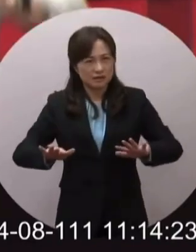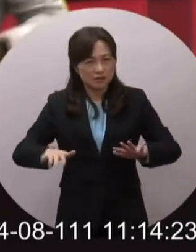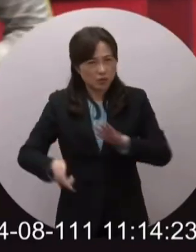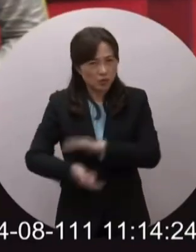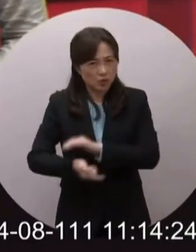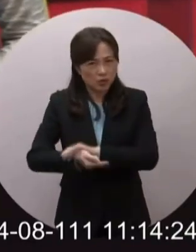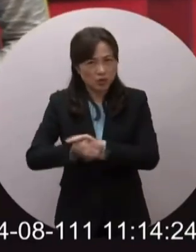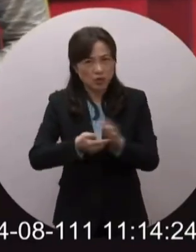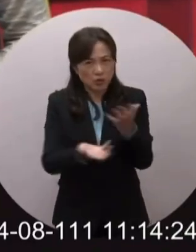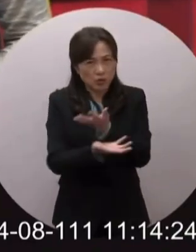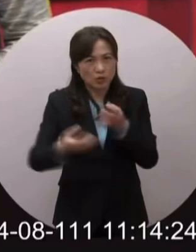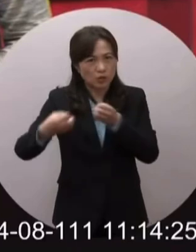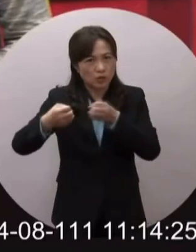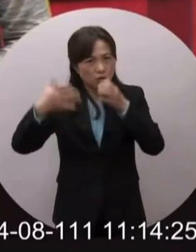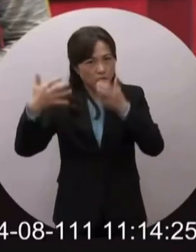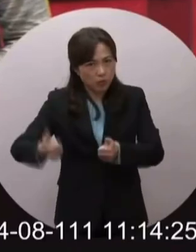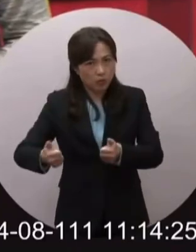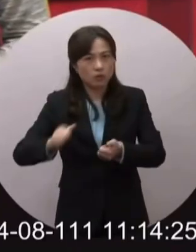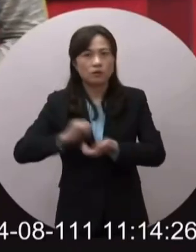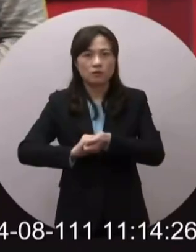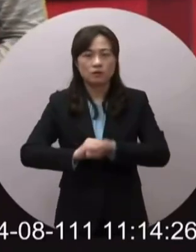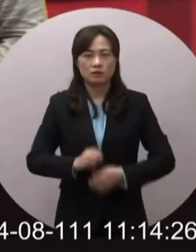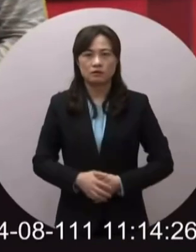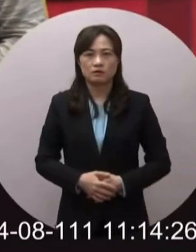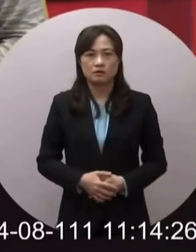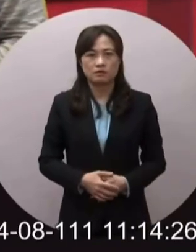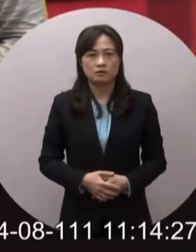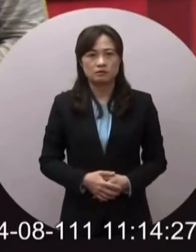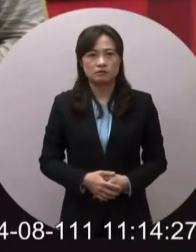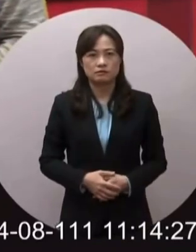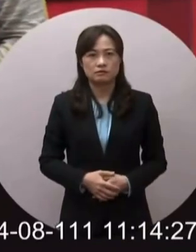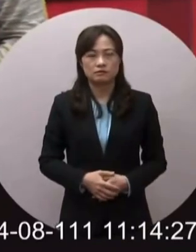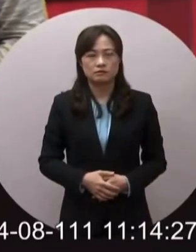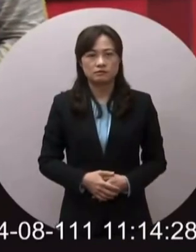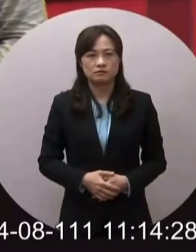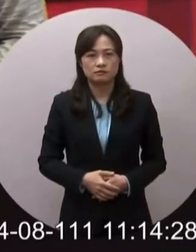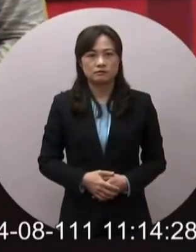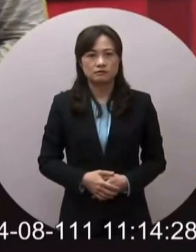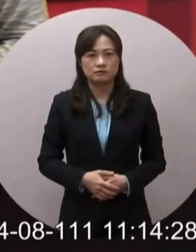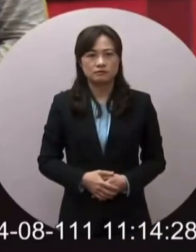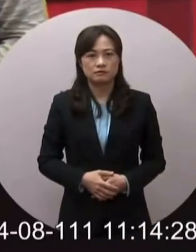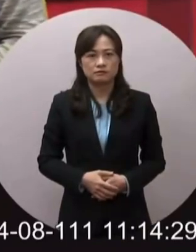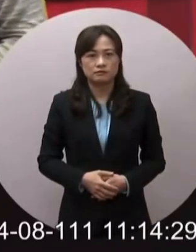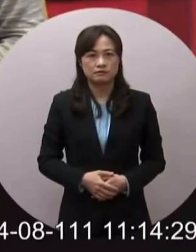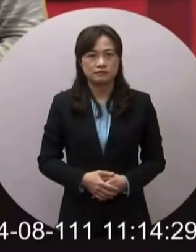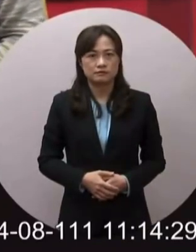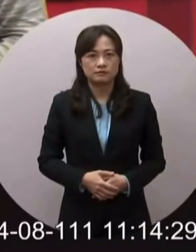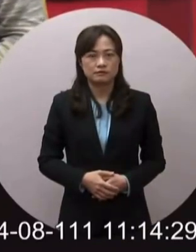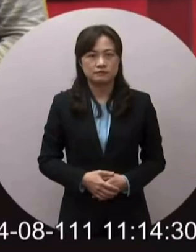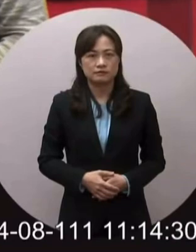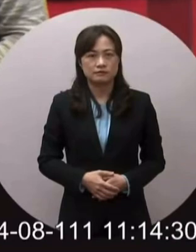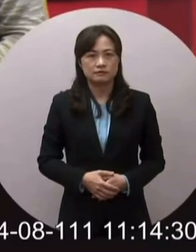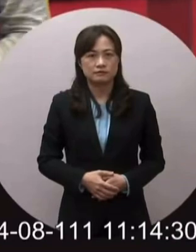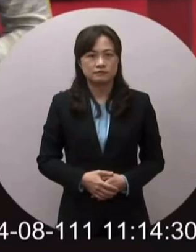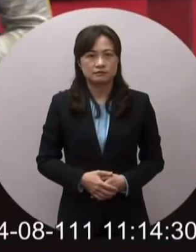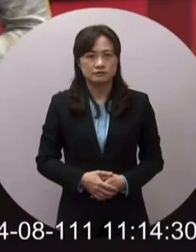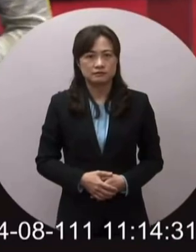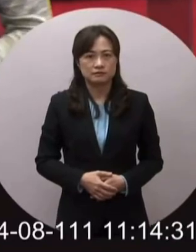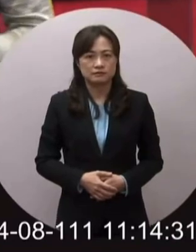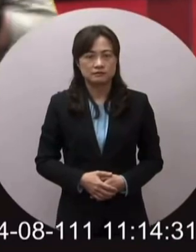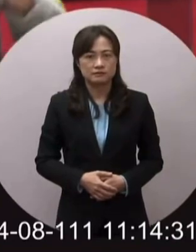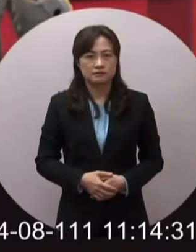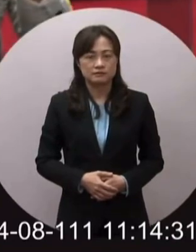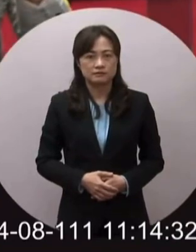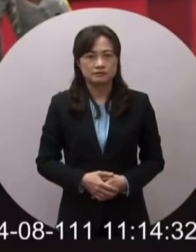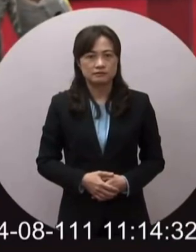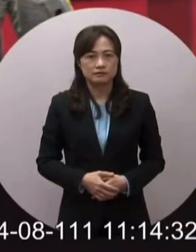县 赶 市教 快 育局 做 处 决 在这2年多来非常紧密的，大家都是用同样的一些态度跟立场，有共识之后，我们就尽快执